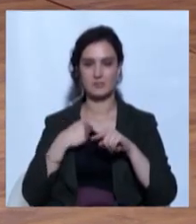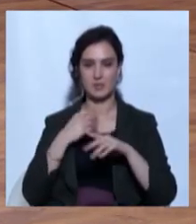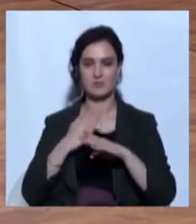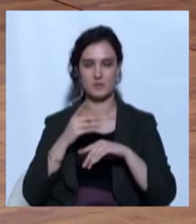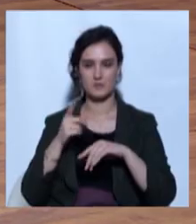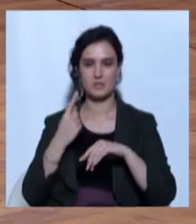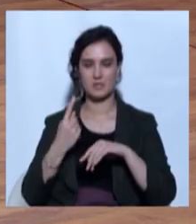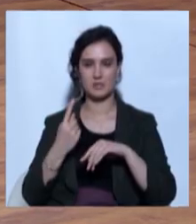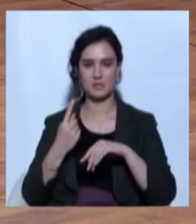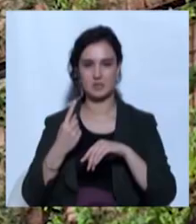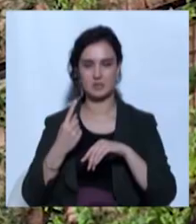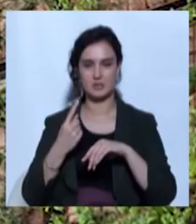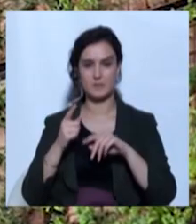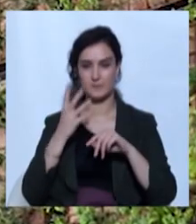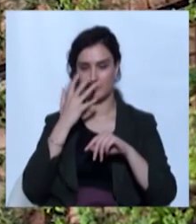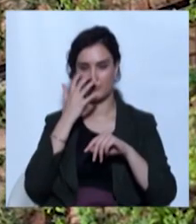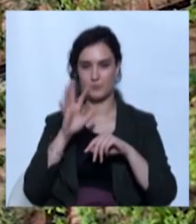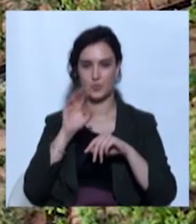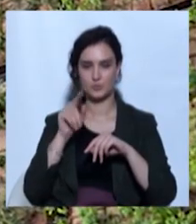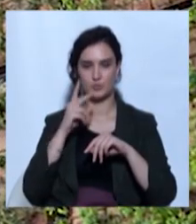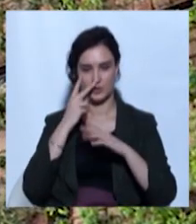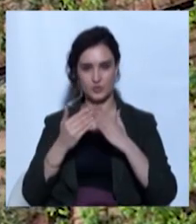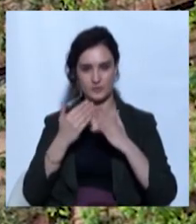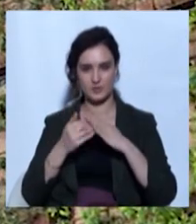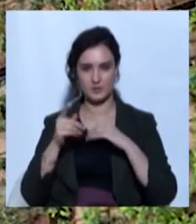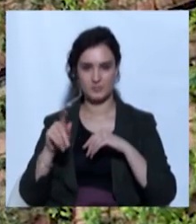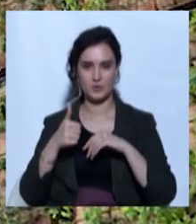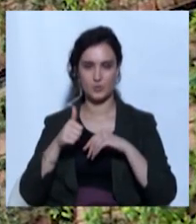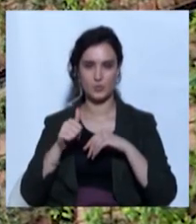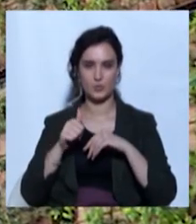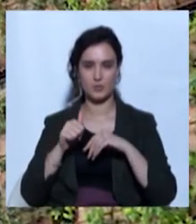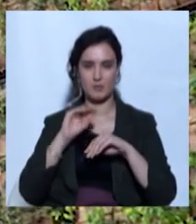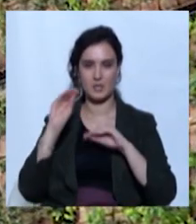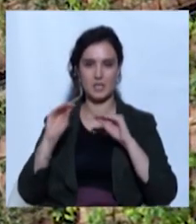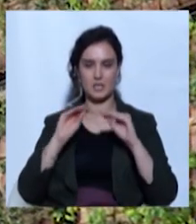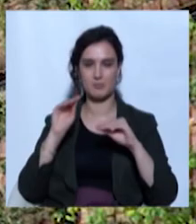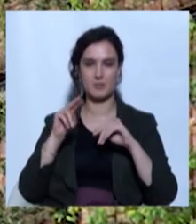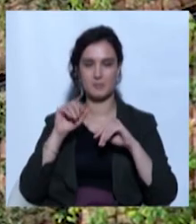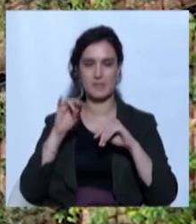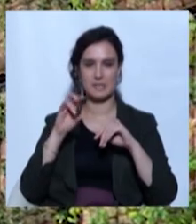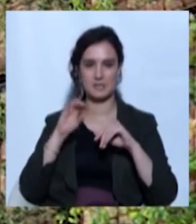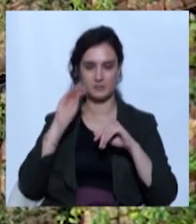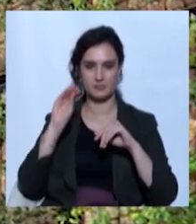მაქვს ერთი ფოტო, რომელზეც ნაჩვენებია, როგორ ამაგრებენ ამ პანელებს